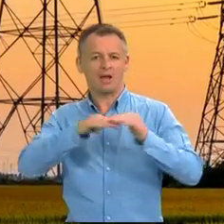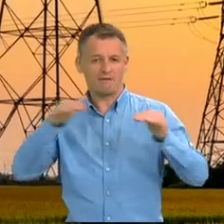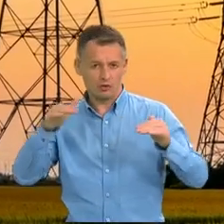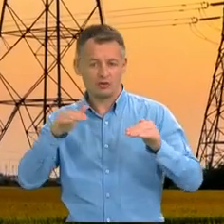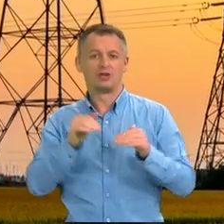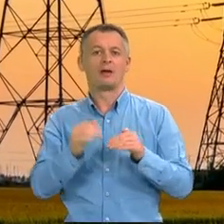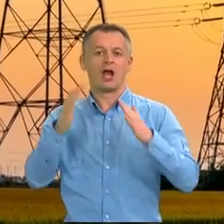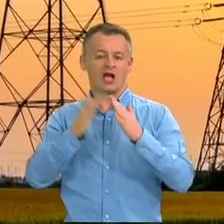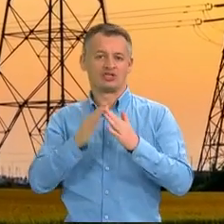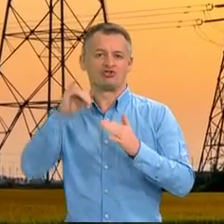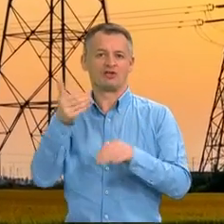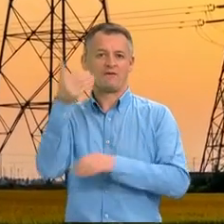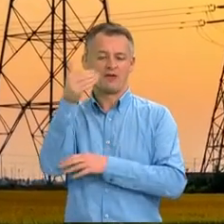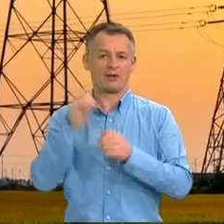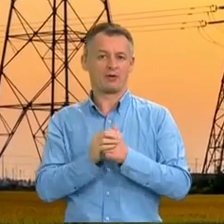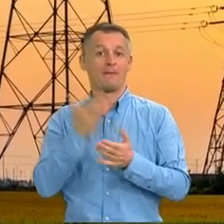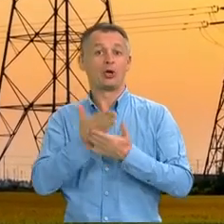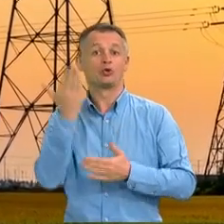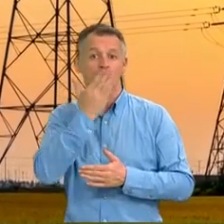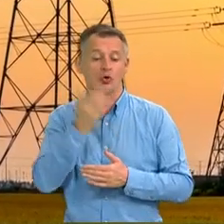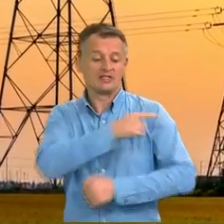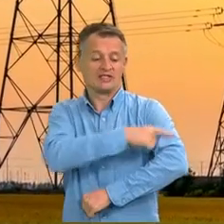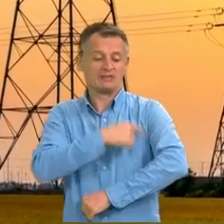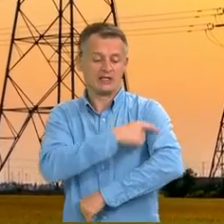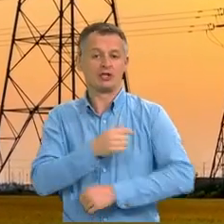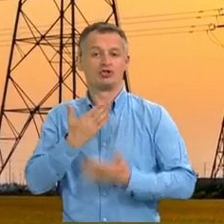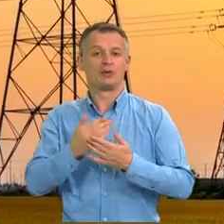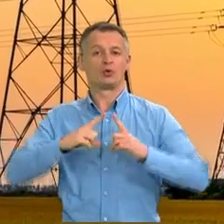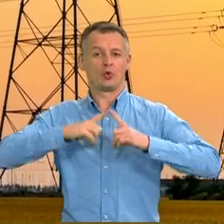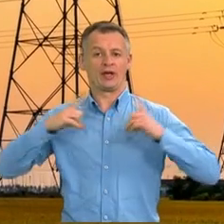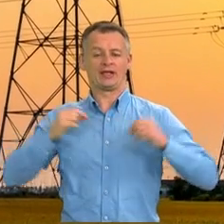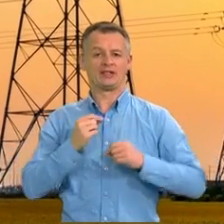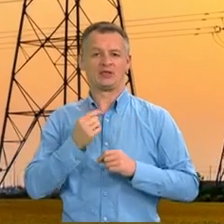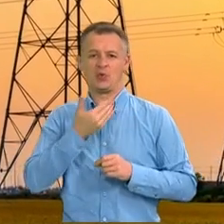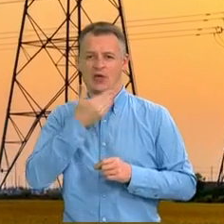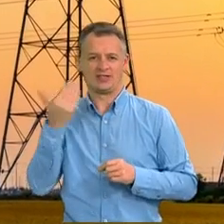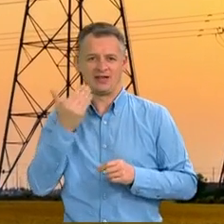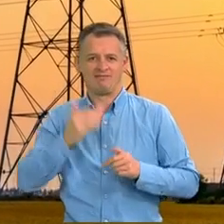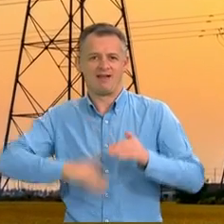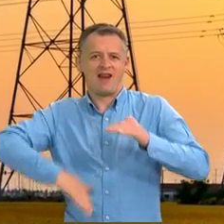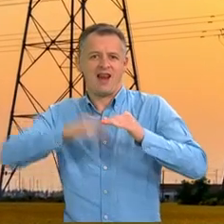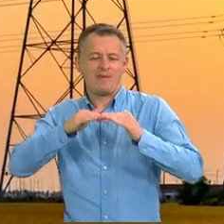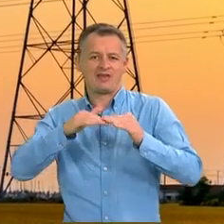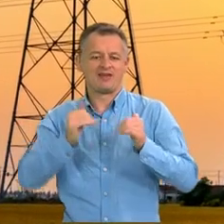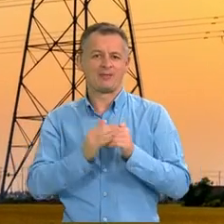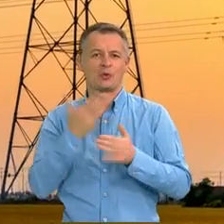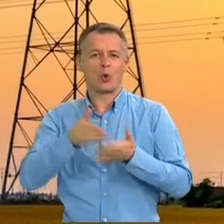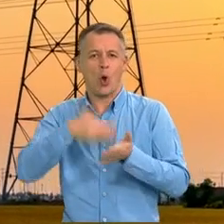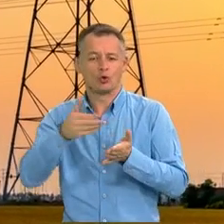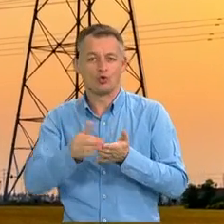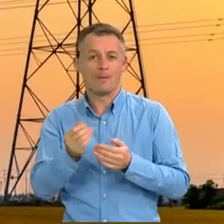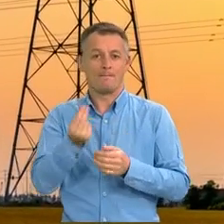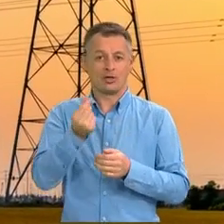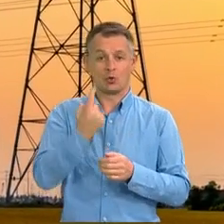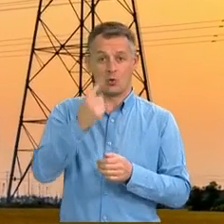IMM-urilor. În cazul unităților de învățământ, spitalelor și creșelor nu există însă limită de consum, iar prețul este de 1